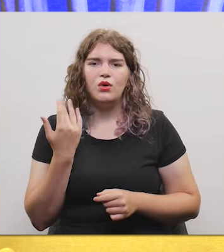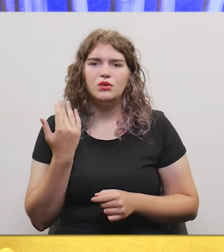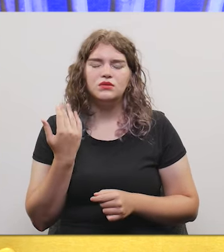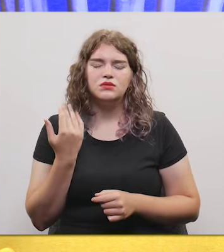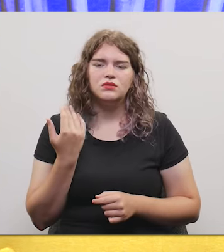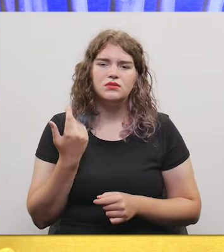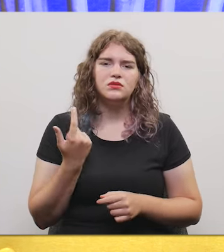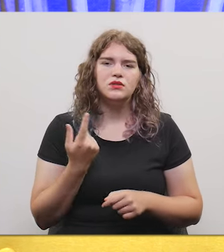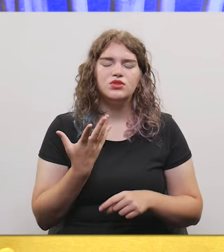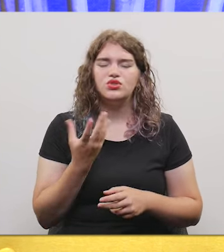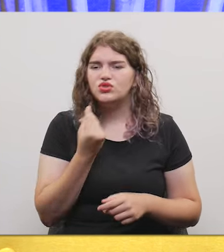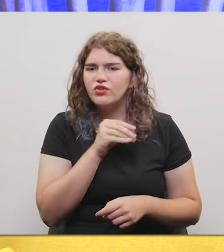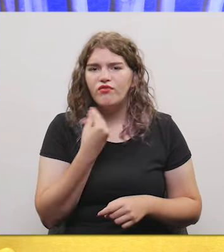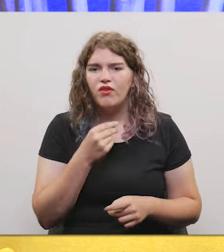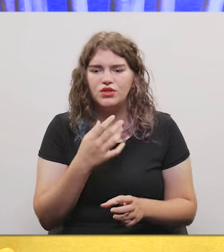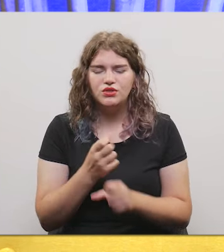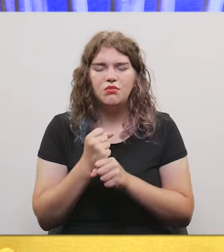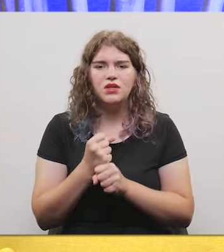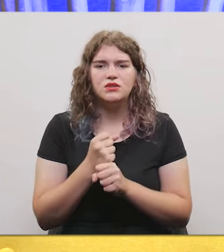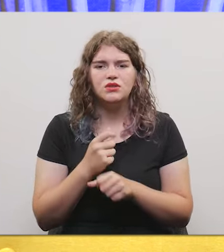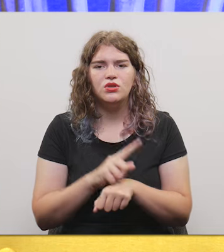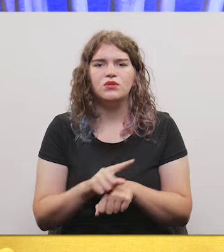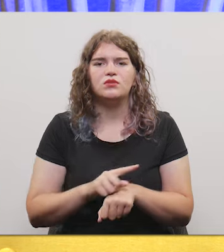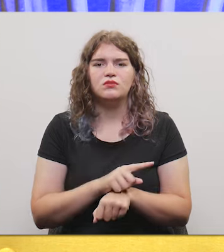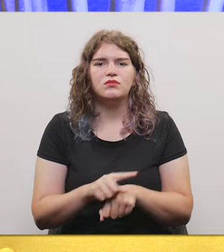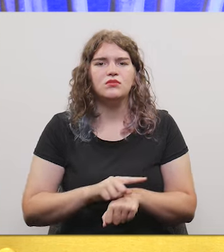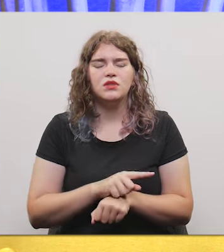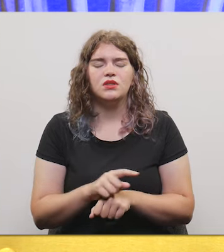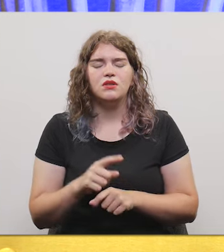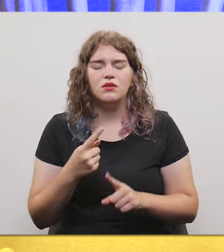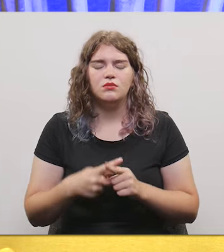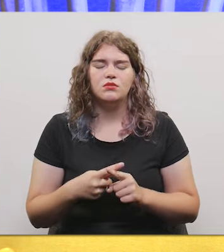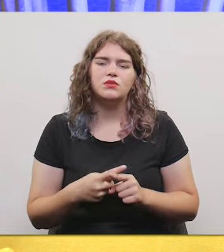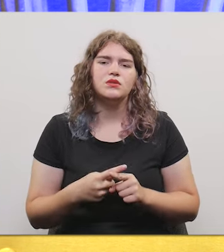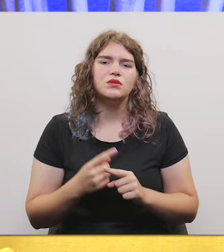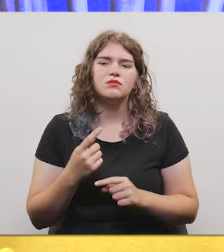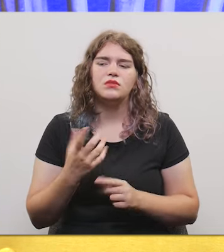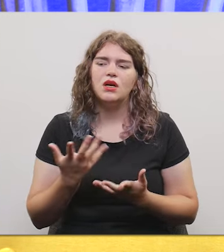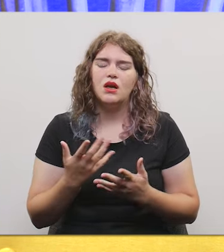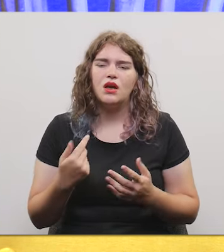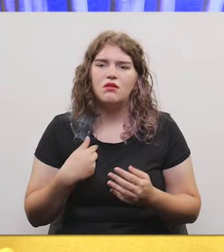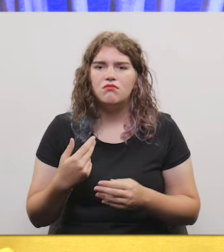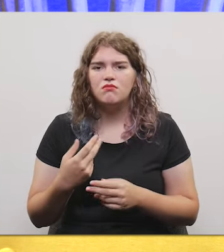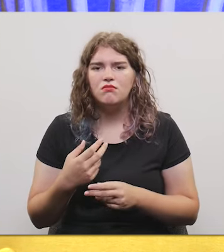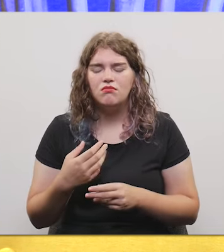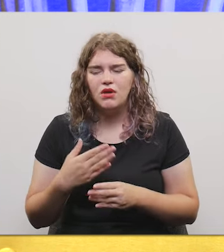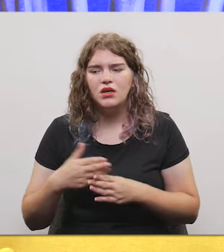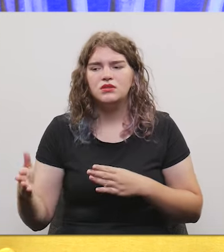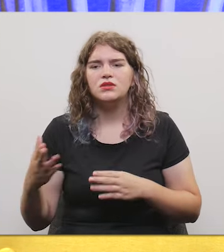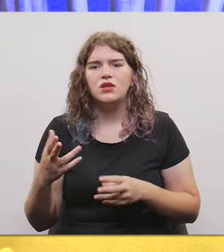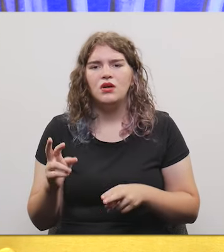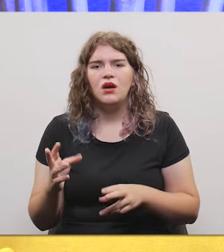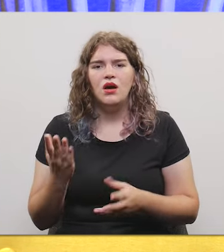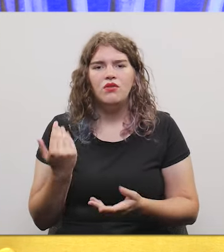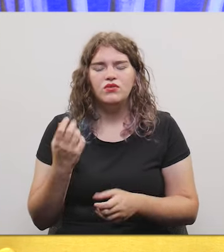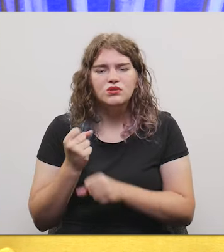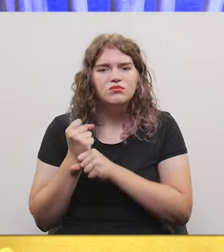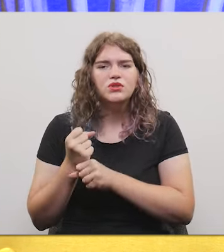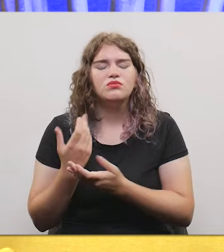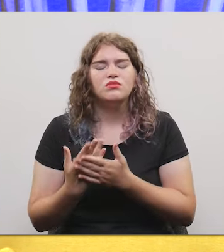a fost ceva ce m-a ținut în tot acel timp și care mai târziu mi-a fost un sprijin,